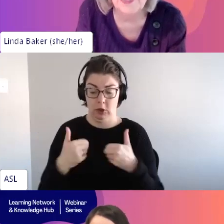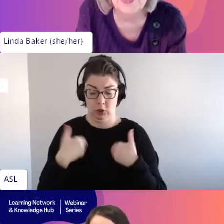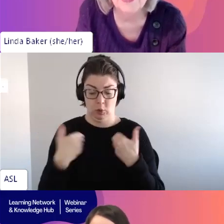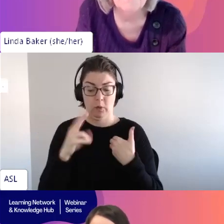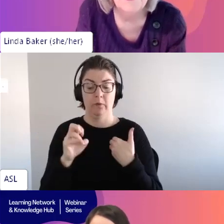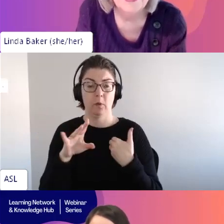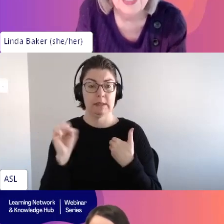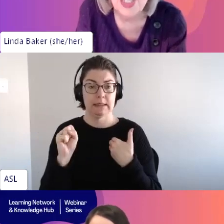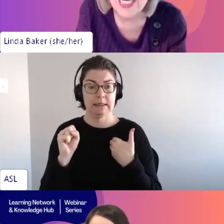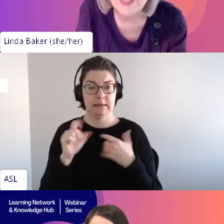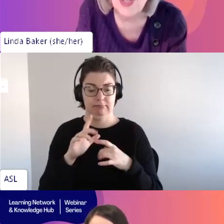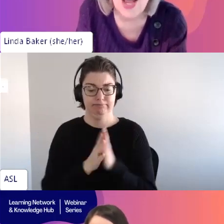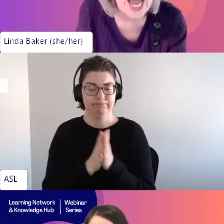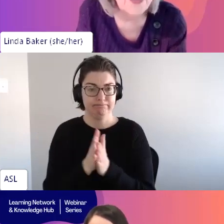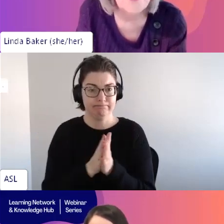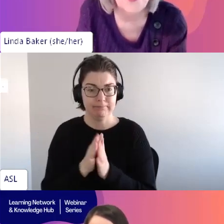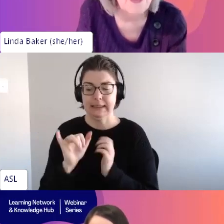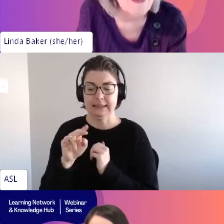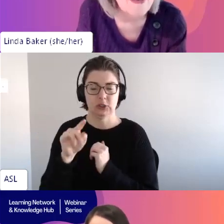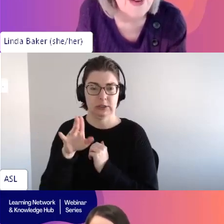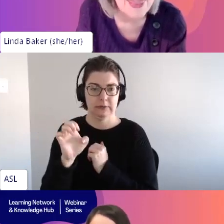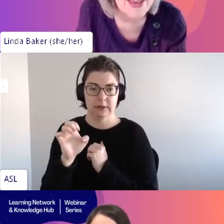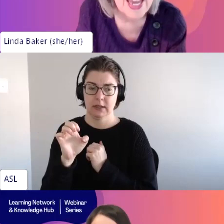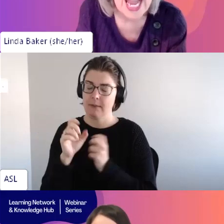se fait auprès de YouTube